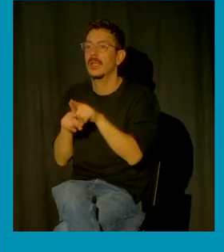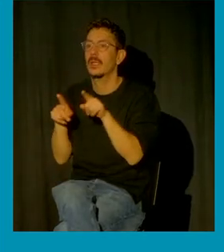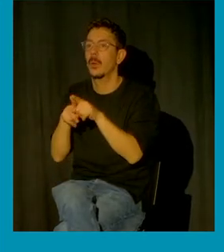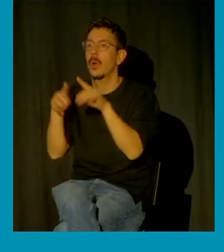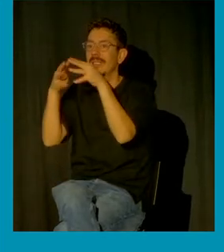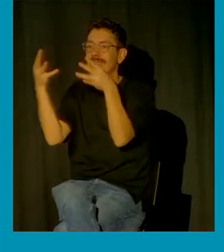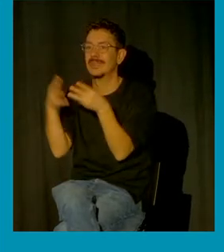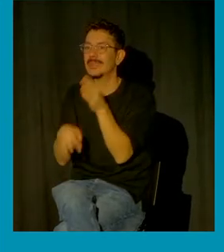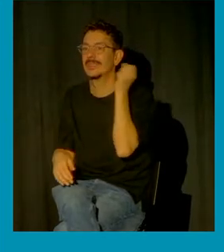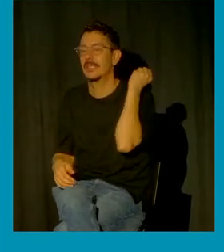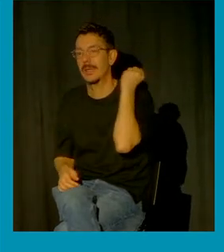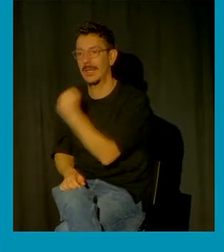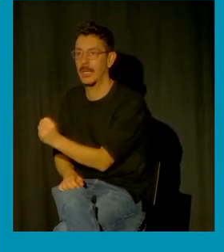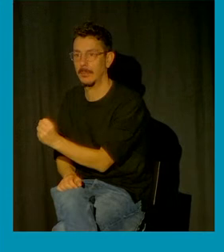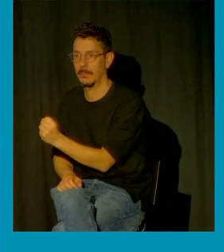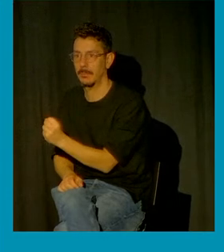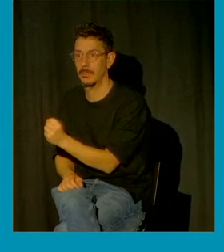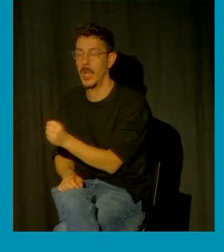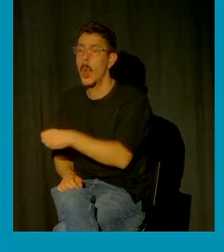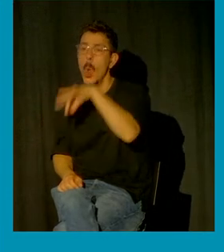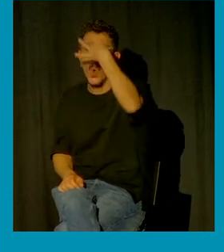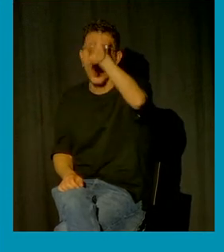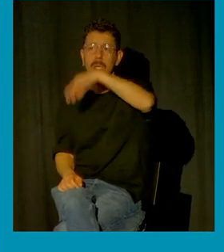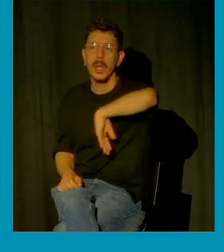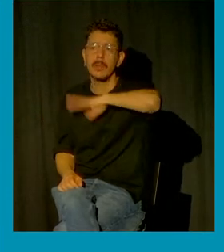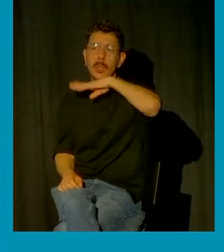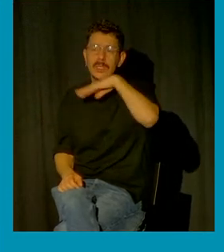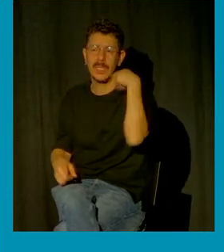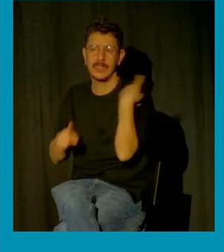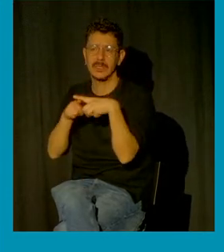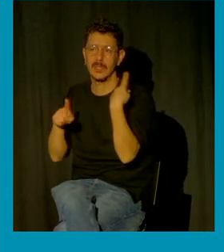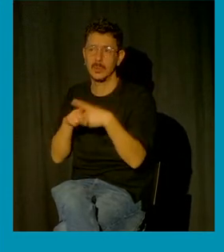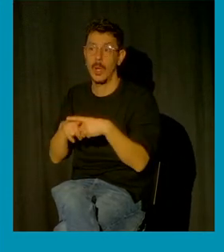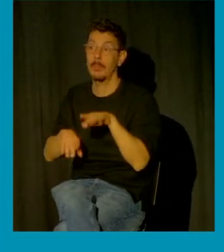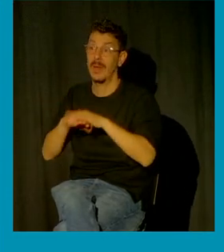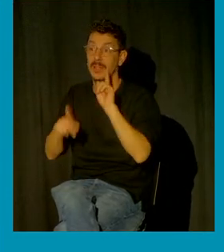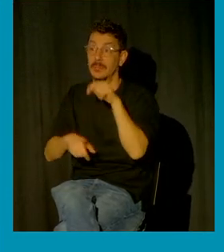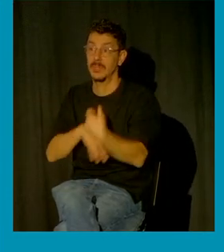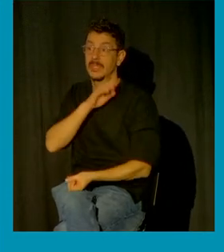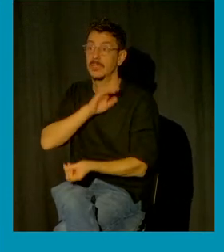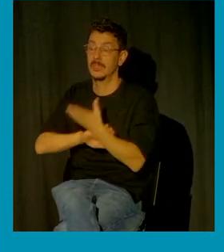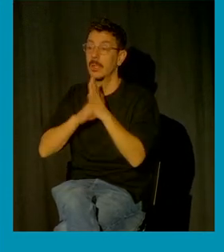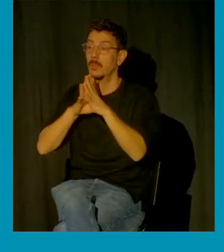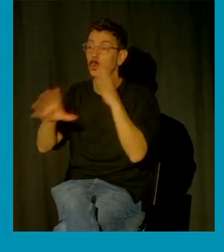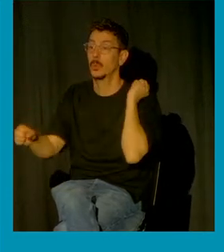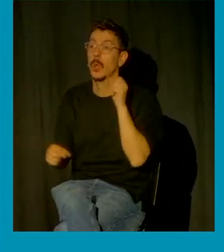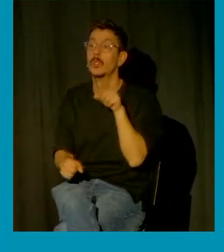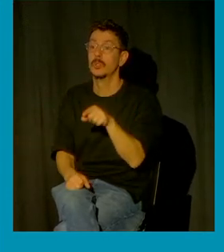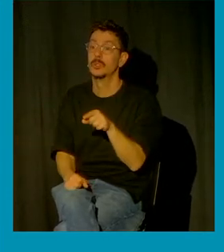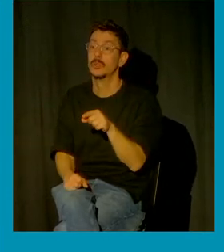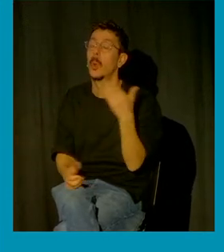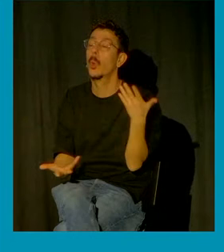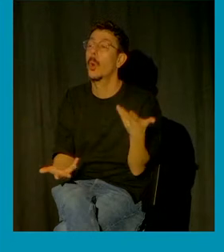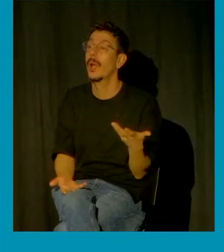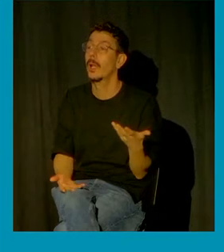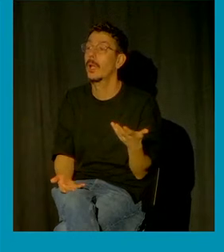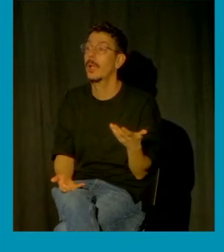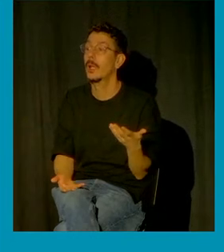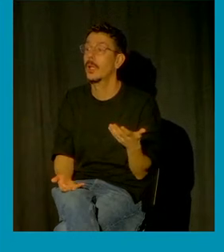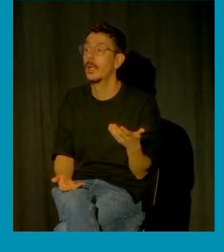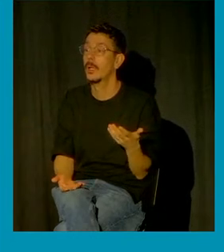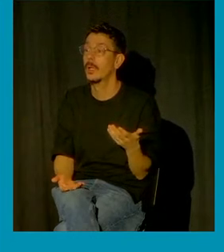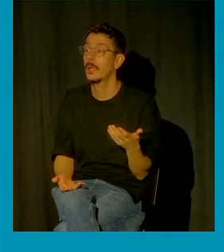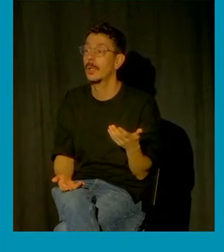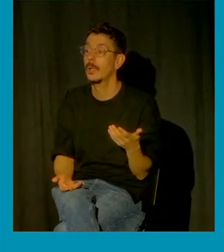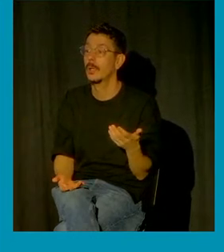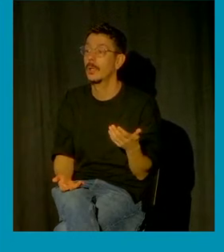sexual que han tingut en compte dins dels protocols i la creació de política pública internacional són les violències en aquest en